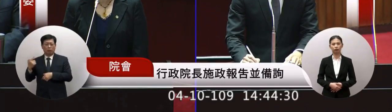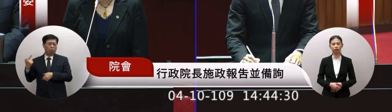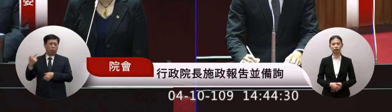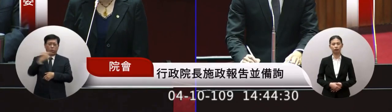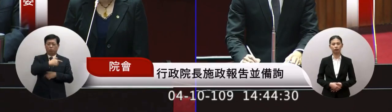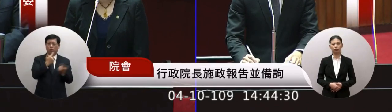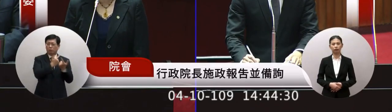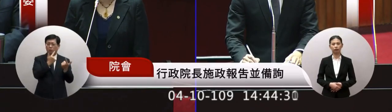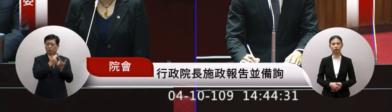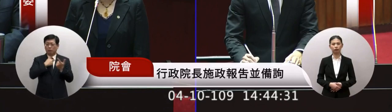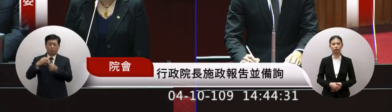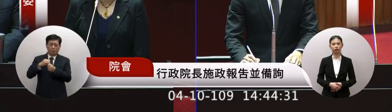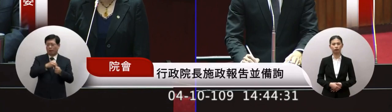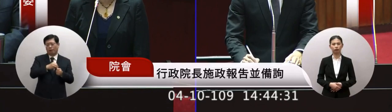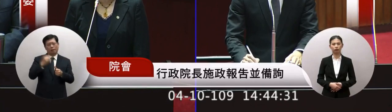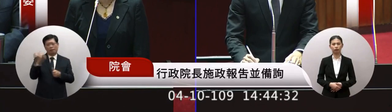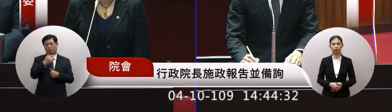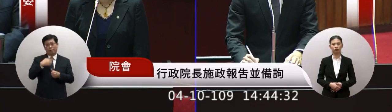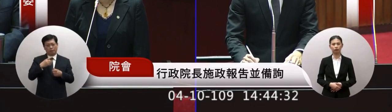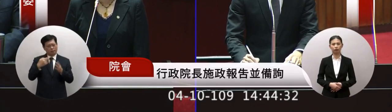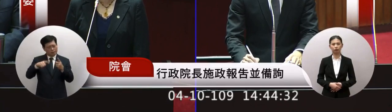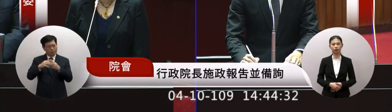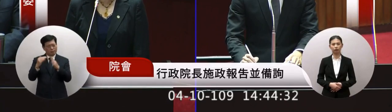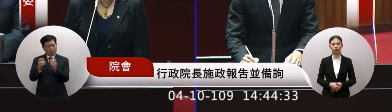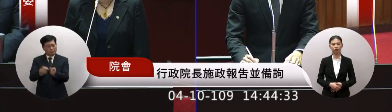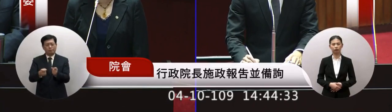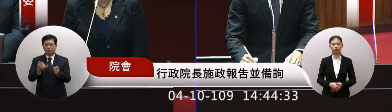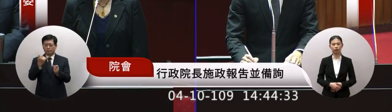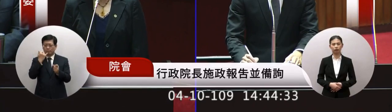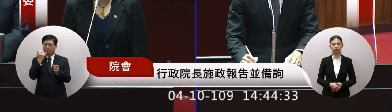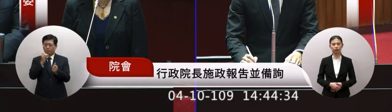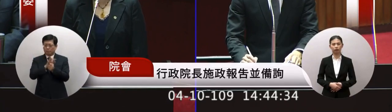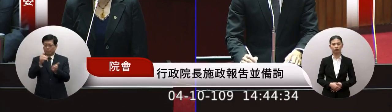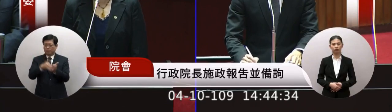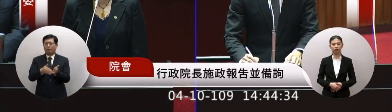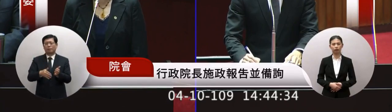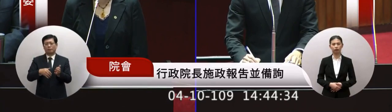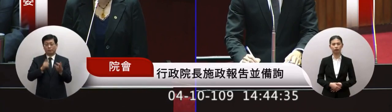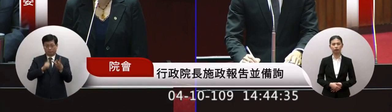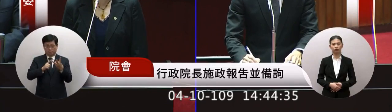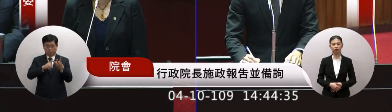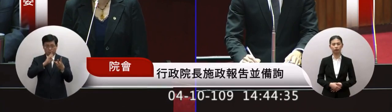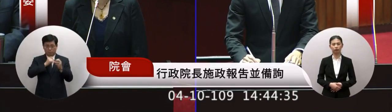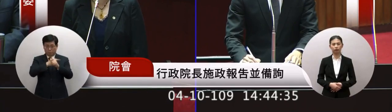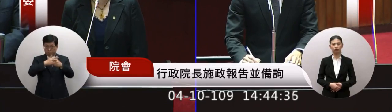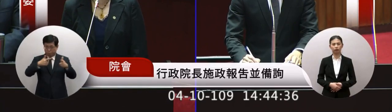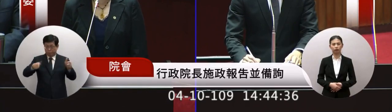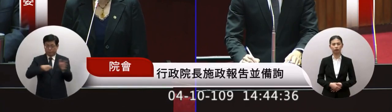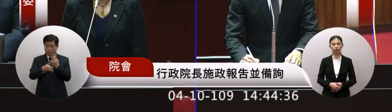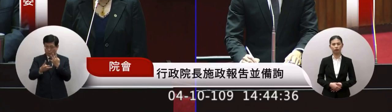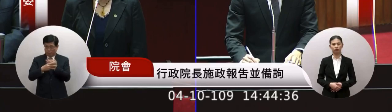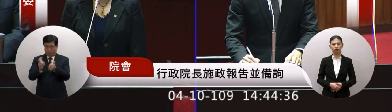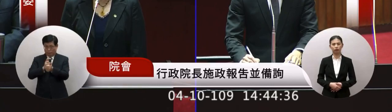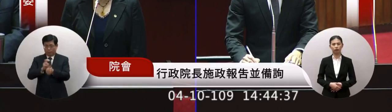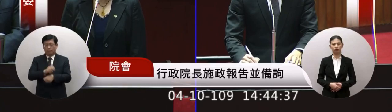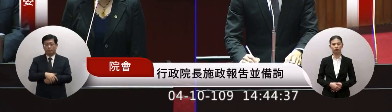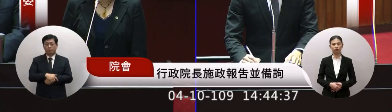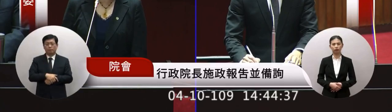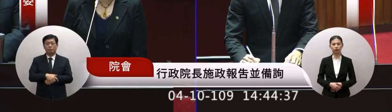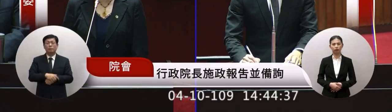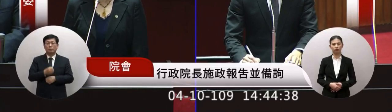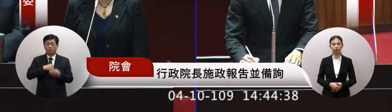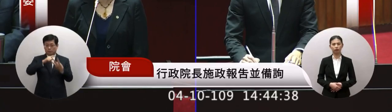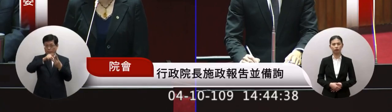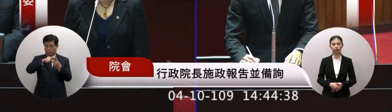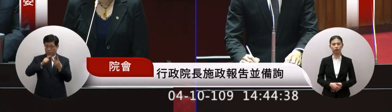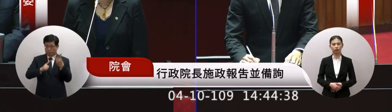哈，所以爱有在地化，爱当可及性。第三就是爱跨领域的专业照顾，所以伫这三